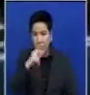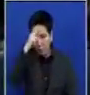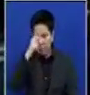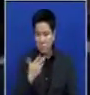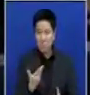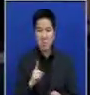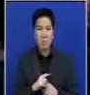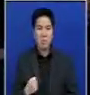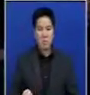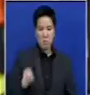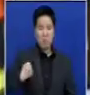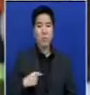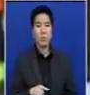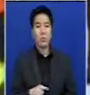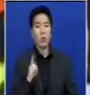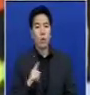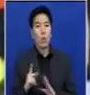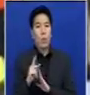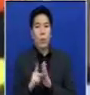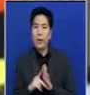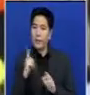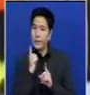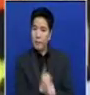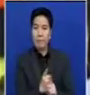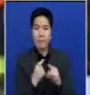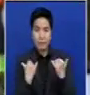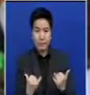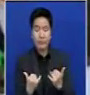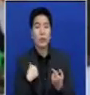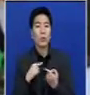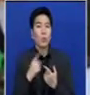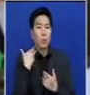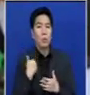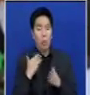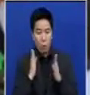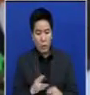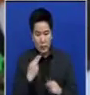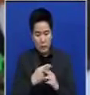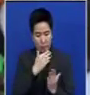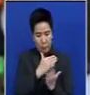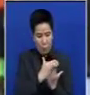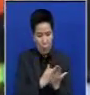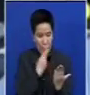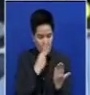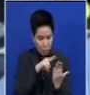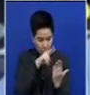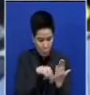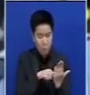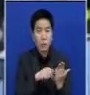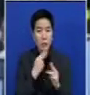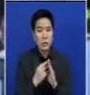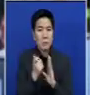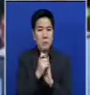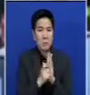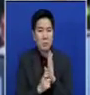าเฟียมีอิทธิพลให้ดำเนินการตามกฎหมายทันทีครับ ที่ผ่านมาก็มีบางรายชื่อหลุดลอดออกมานะคะว่าอยู่ในบั